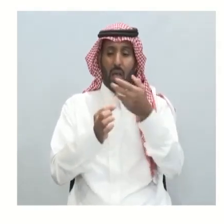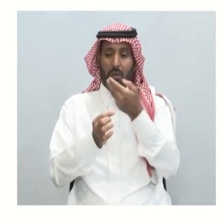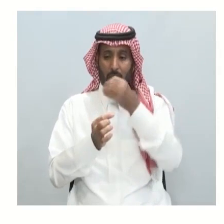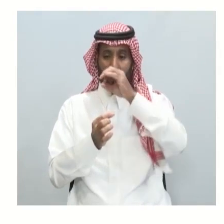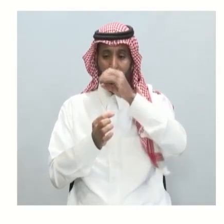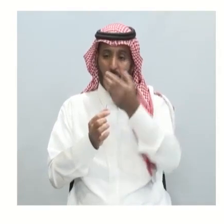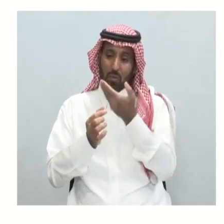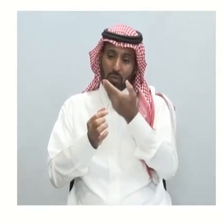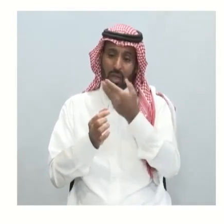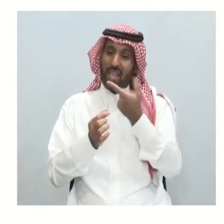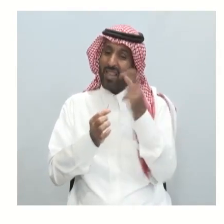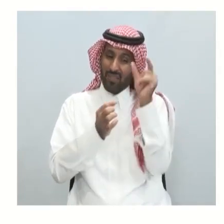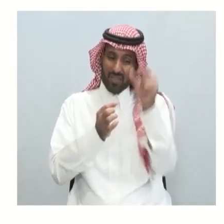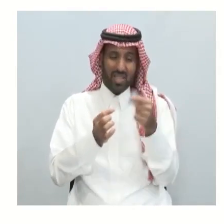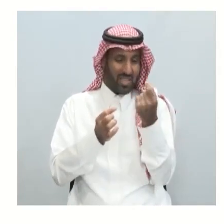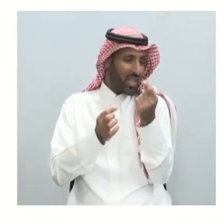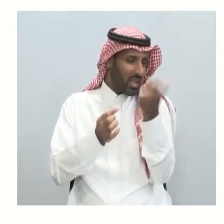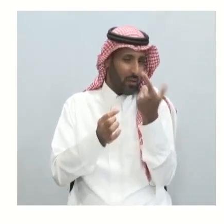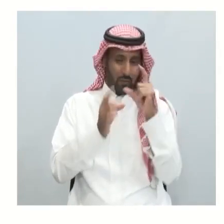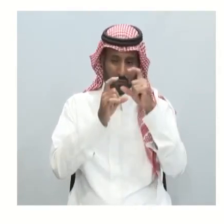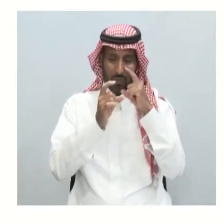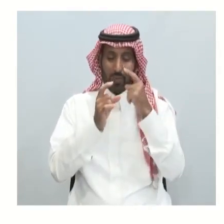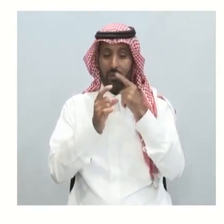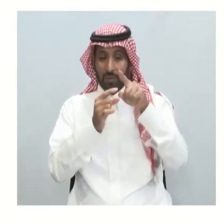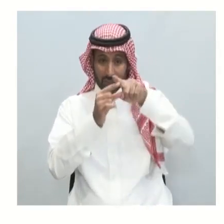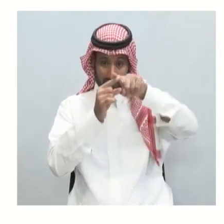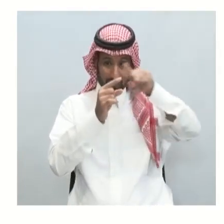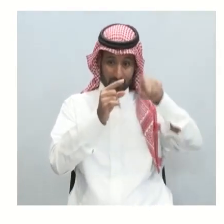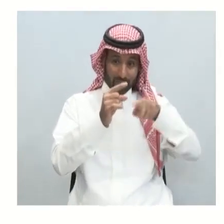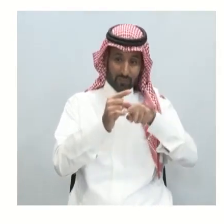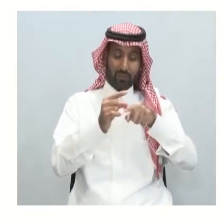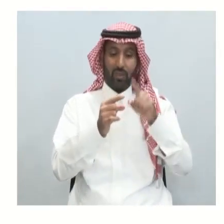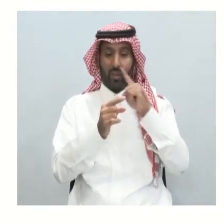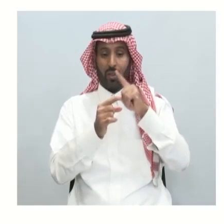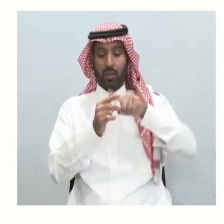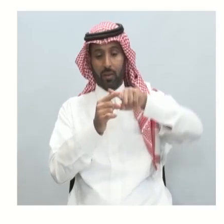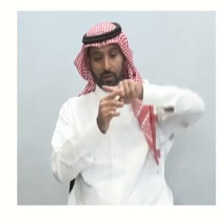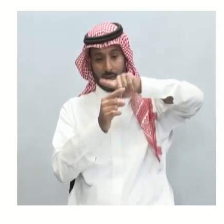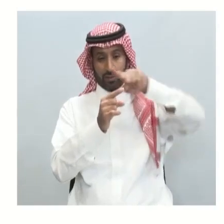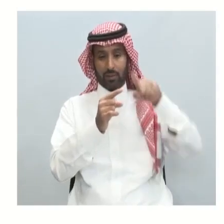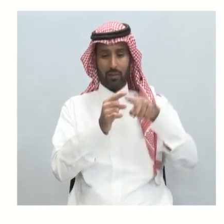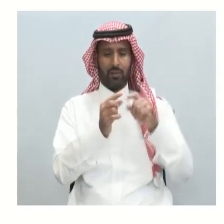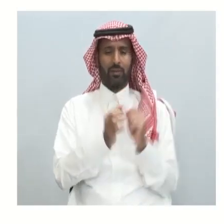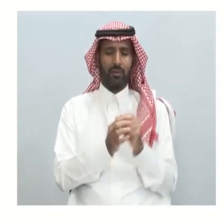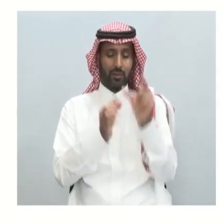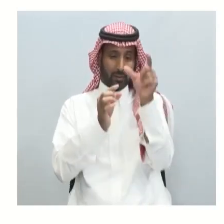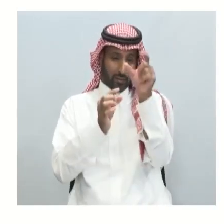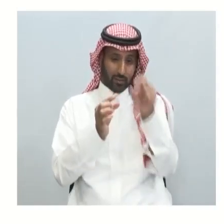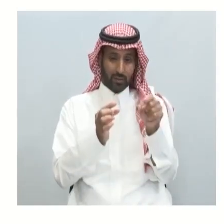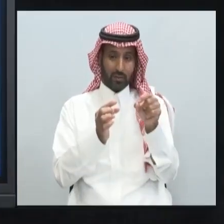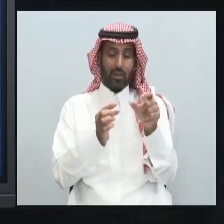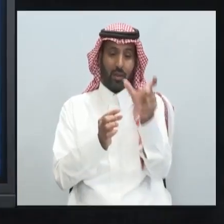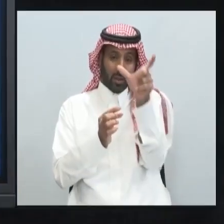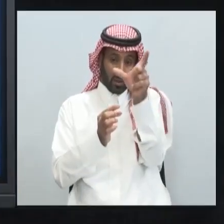الماء ما شكل جزيء الماء منحني احسنتم اذا شكل جزيء الماء منحني